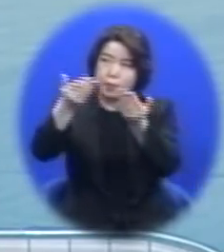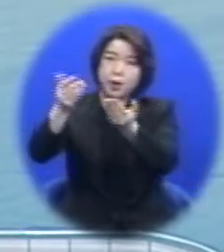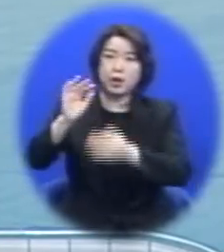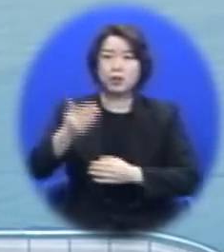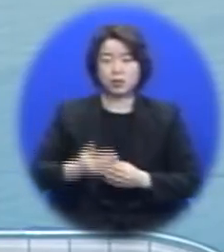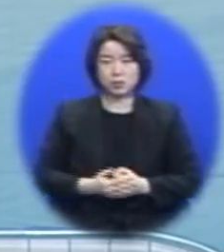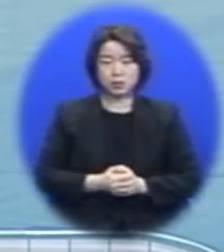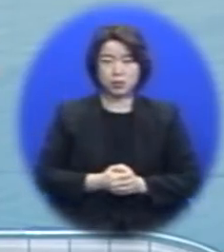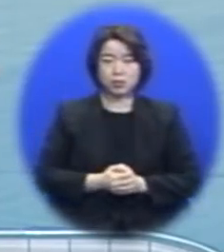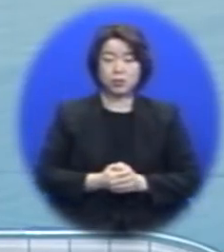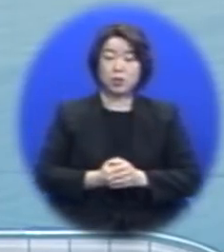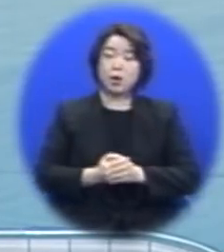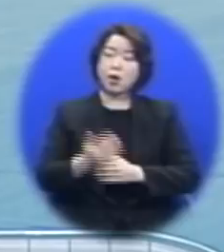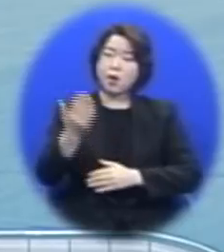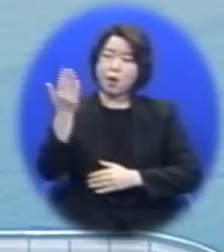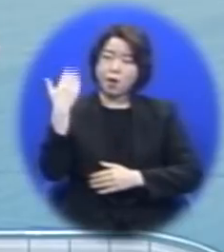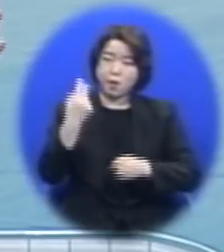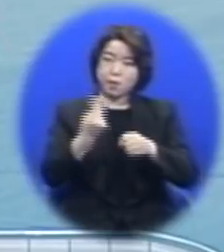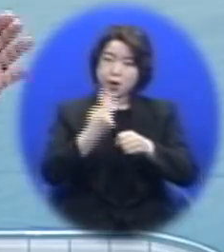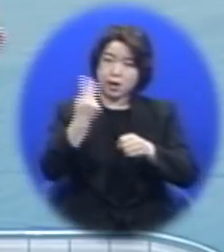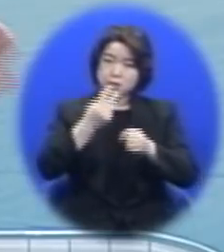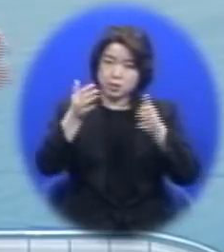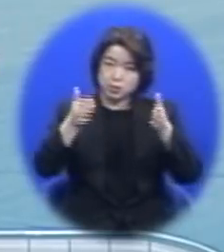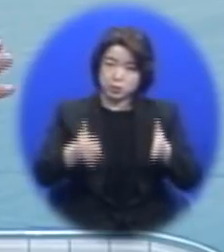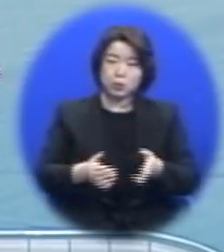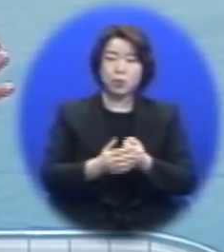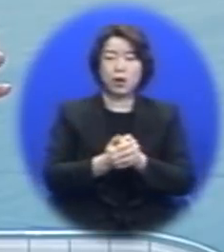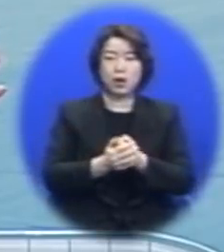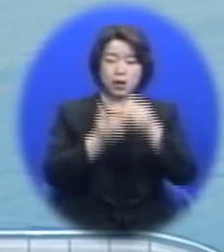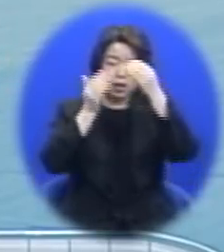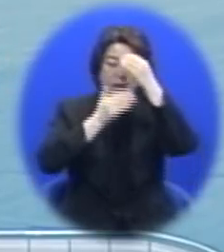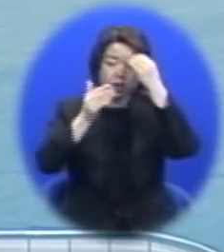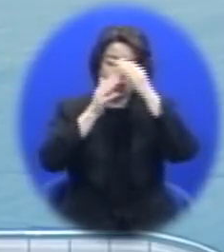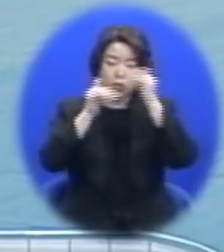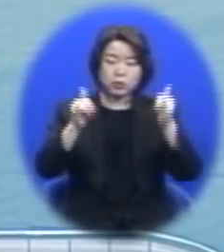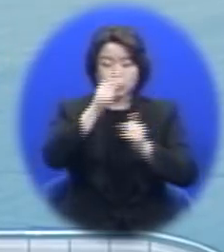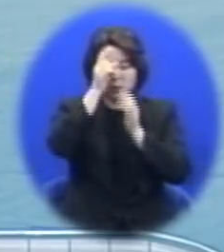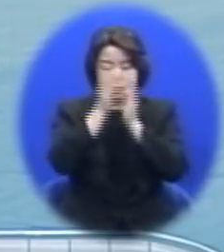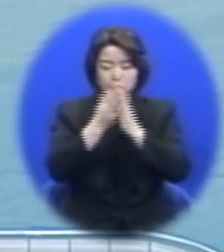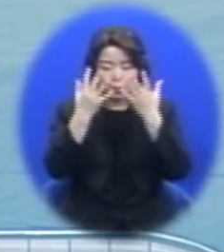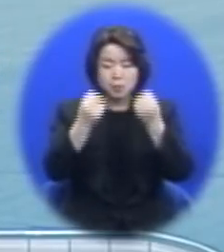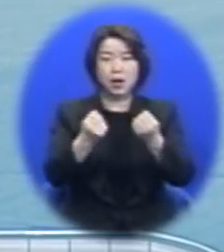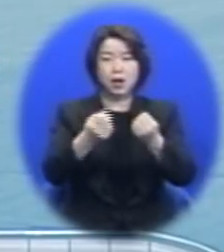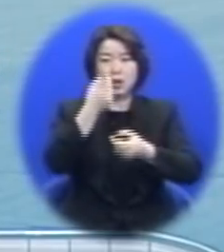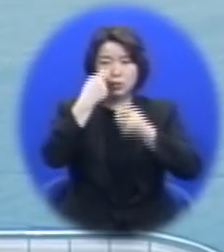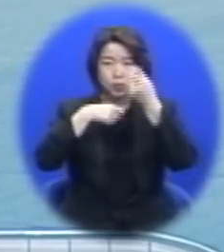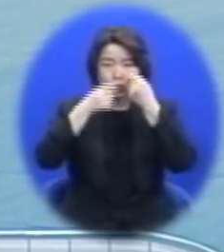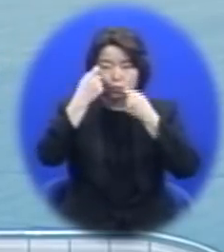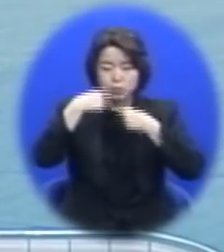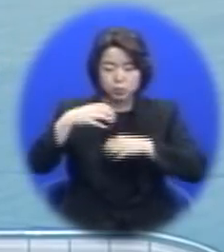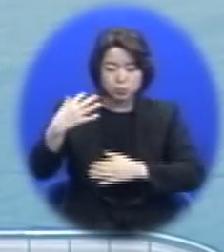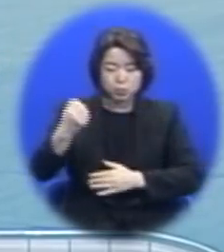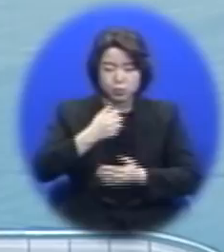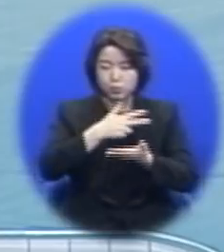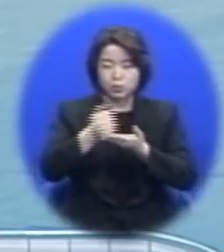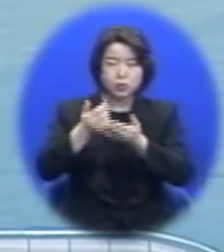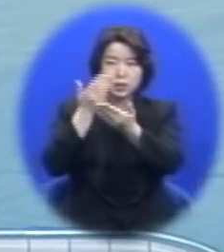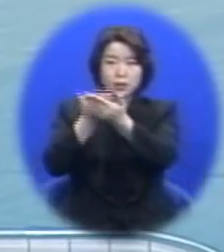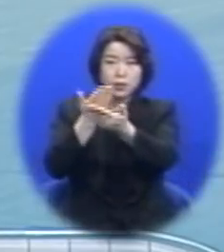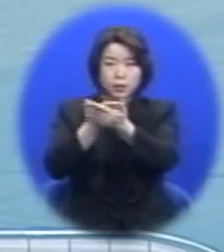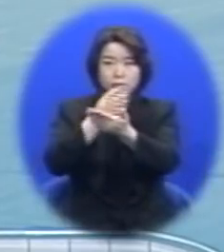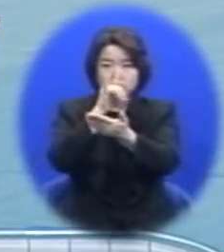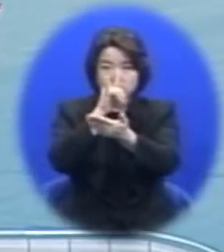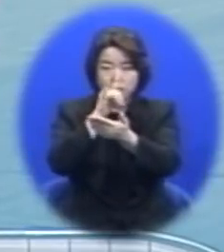지난 2000년간 성도들은 정말 기도를 많이 했고 눈물로 주님께 구했습니다.